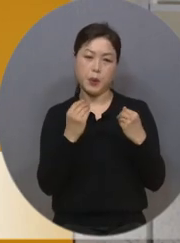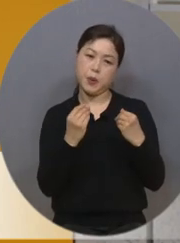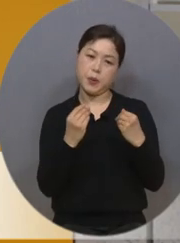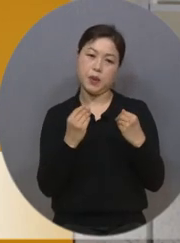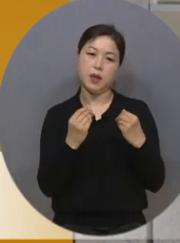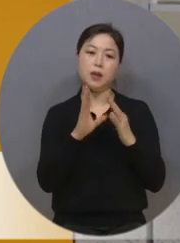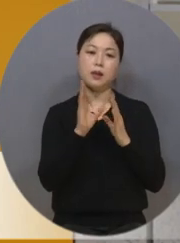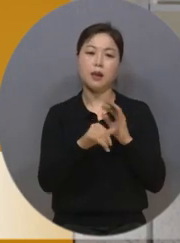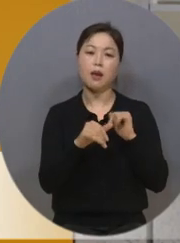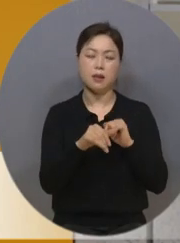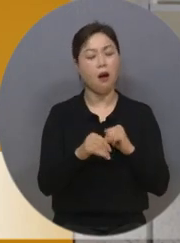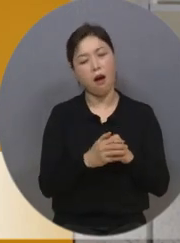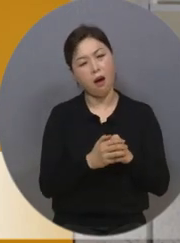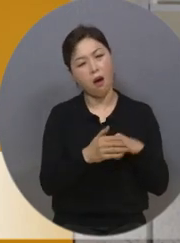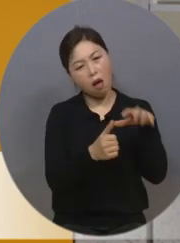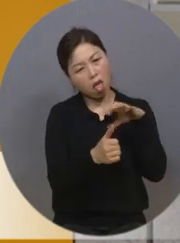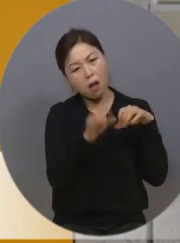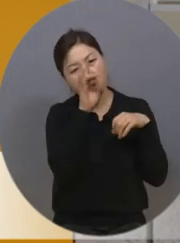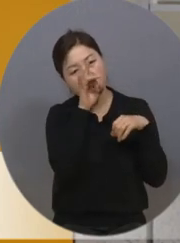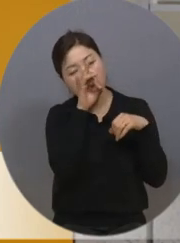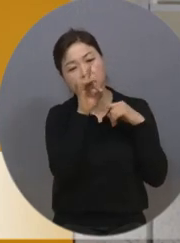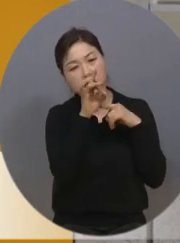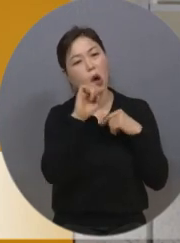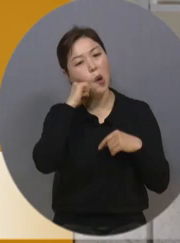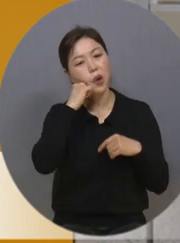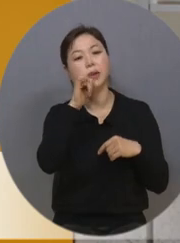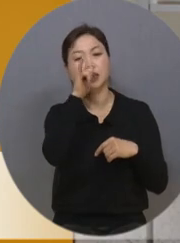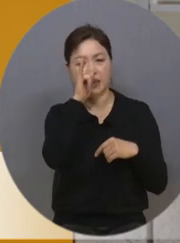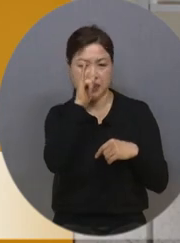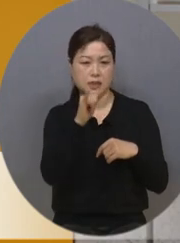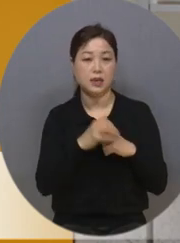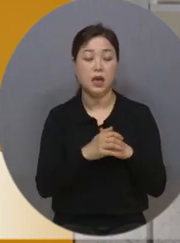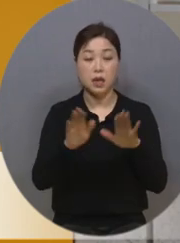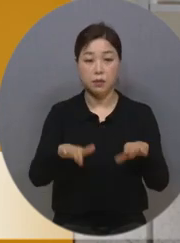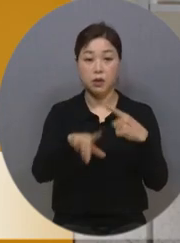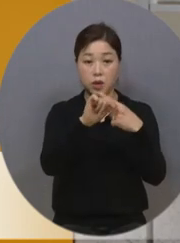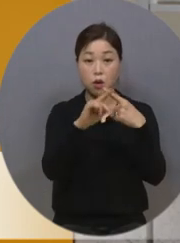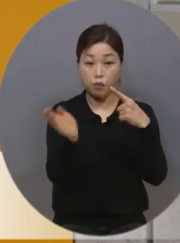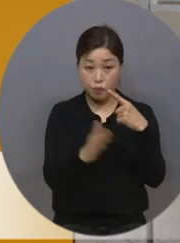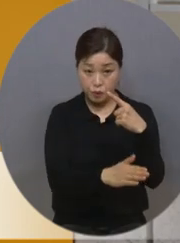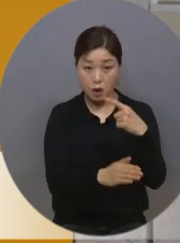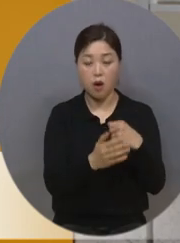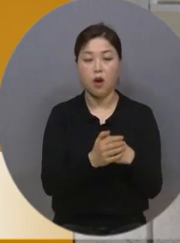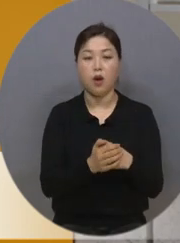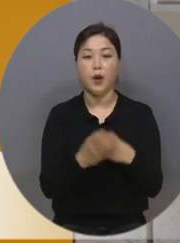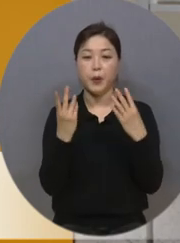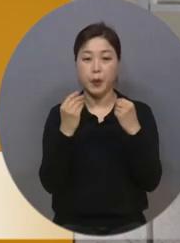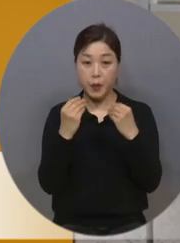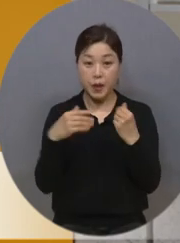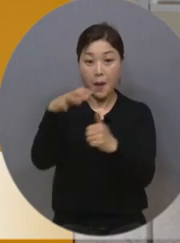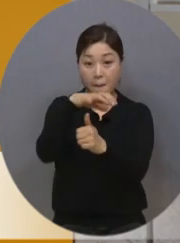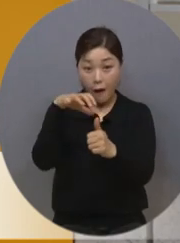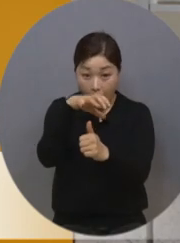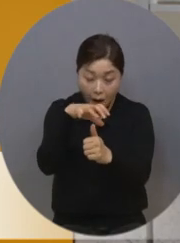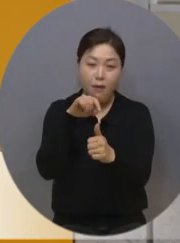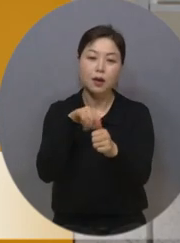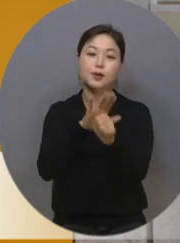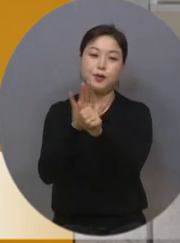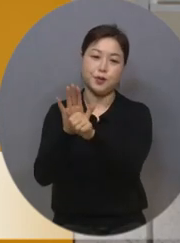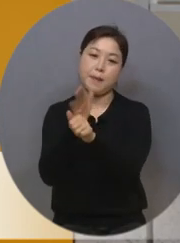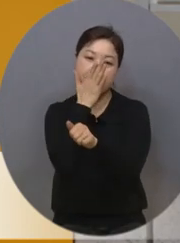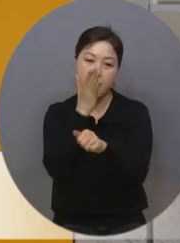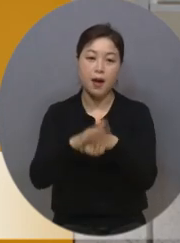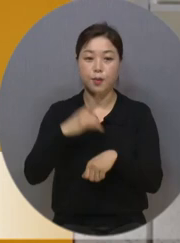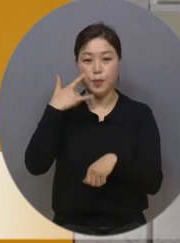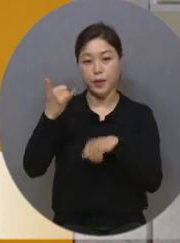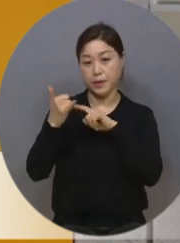돌봄을 받을 수 없는 사각지대에 놓여 있었습니다. 그런데 올해 1월부터 주말 돌봄이 실시됨으로써